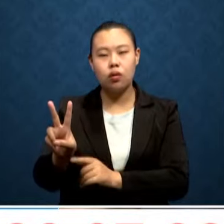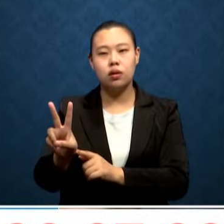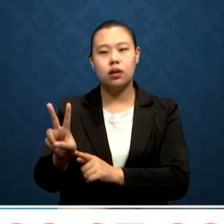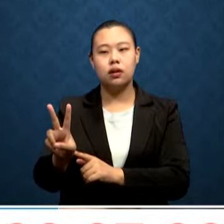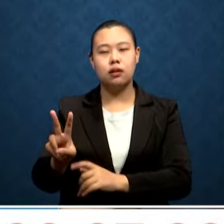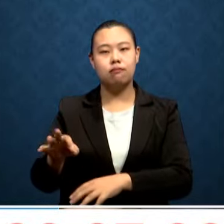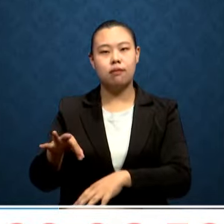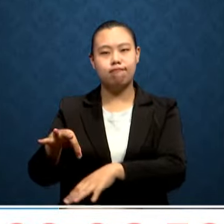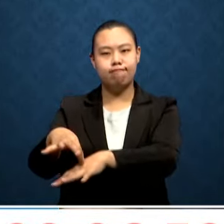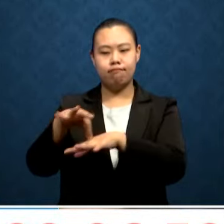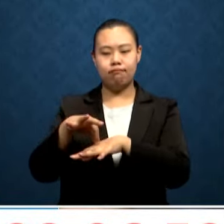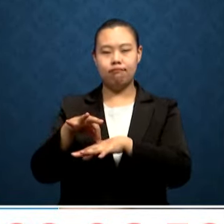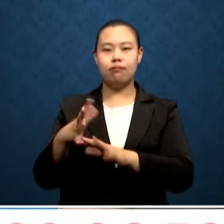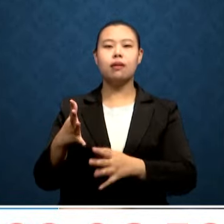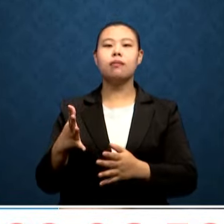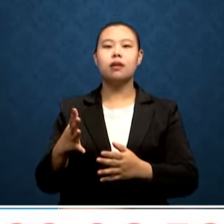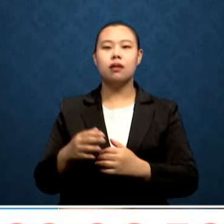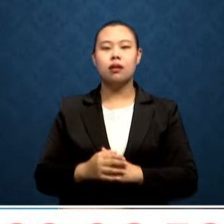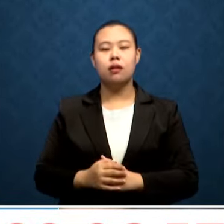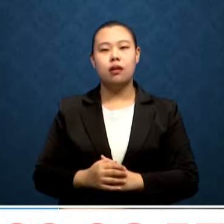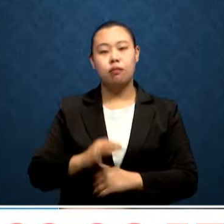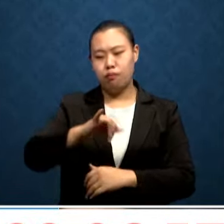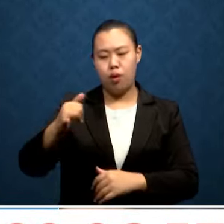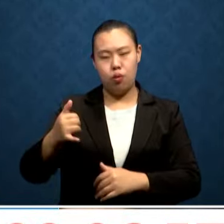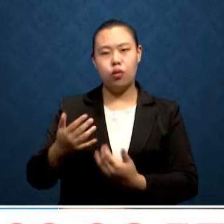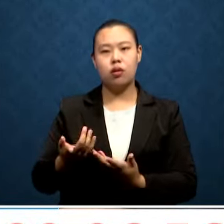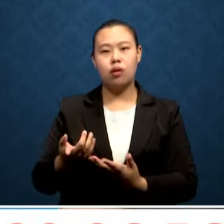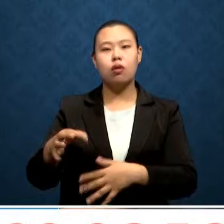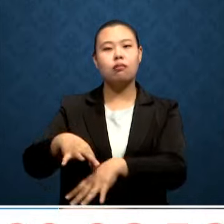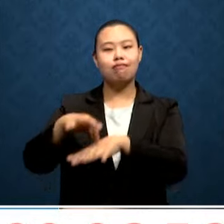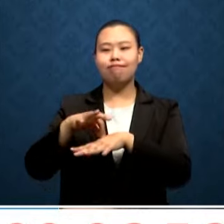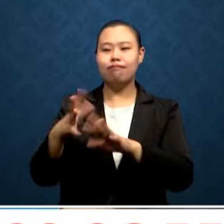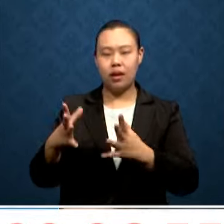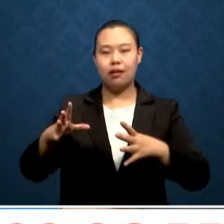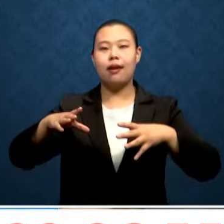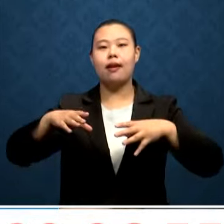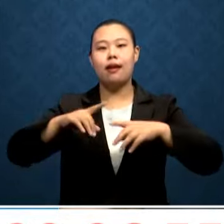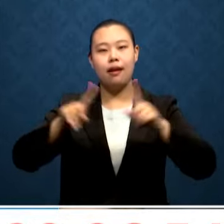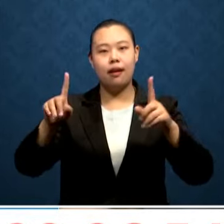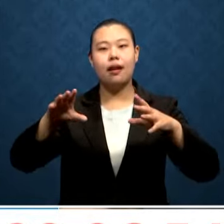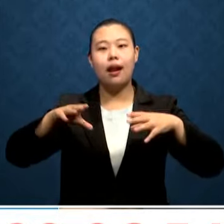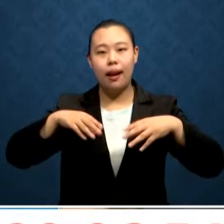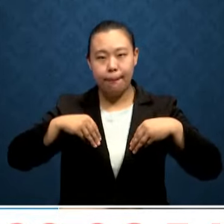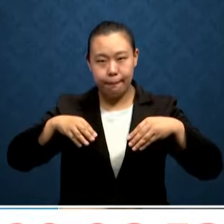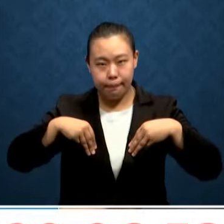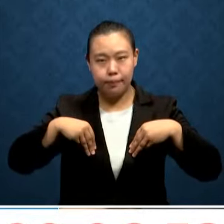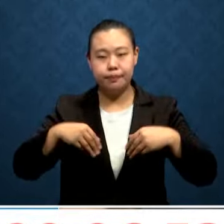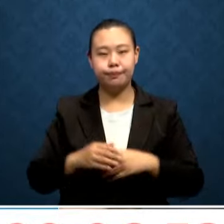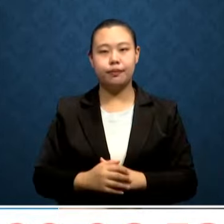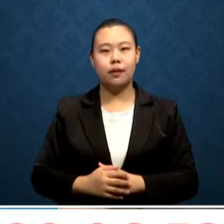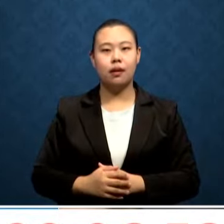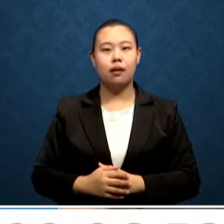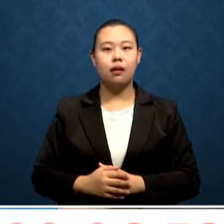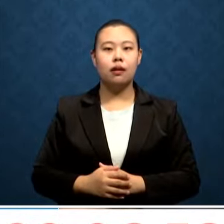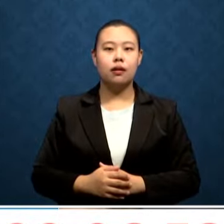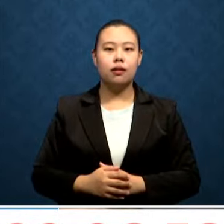กันคนที่หลุดตำหลุดตำแหน่งตัวนั้นเขายอมรับในกติกาครับเขาไม่ได้รืรั้น